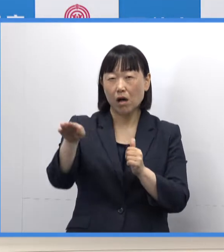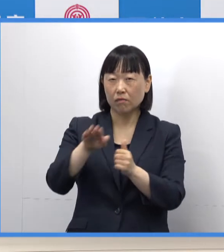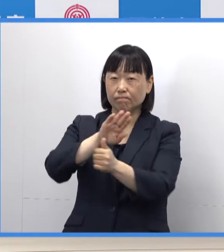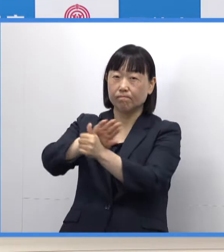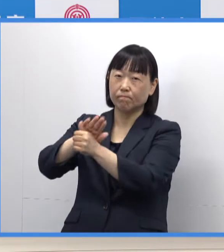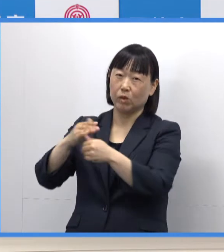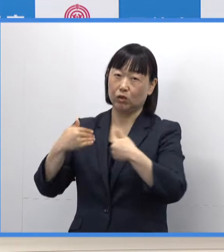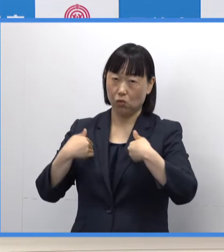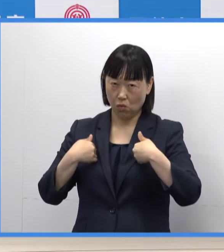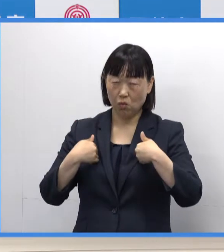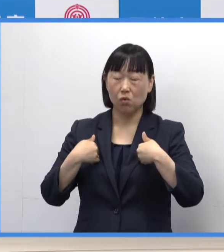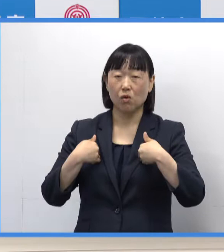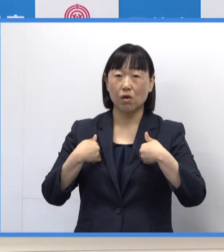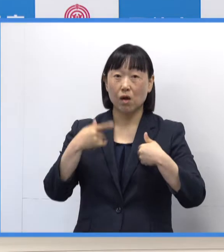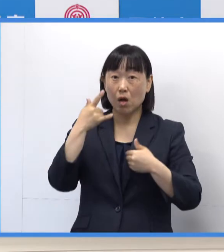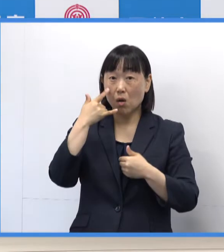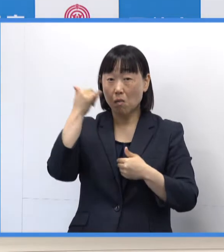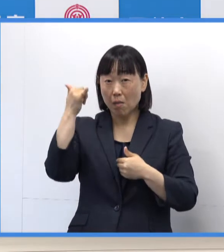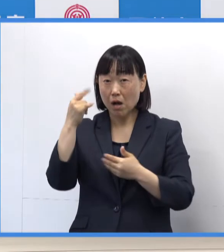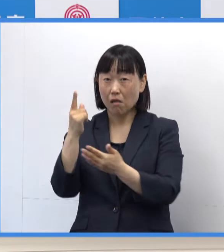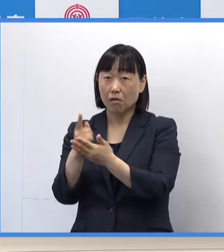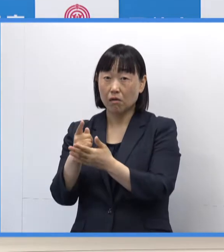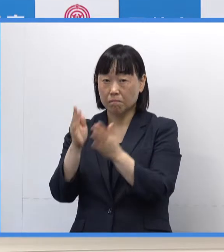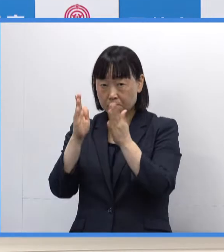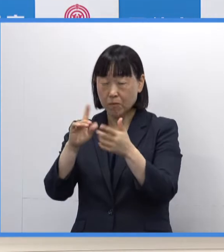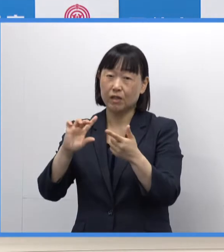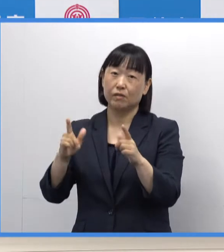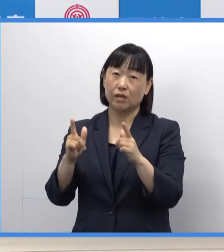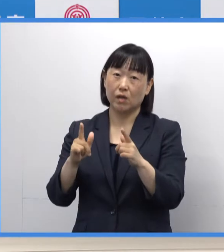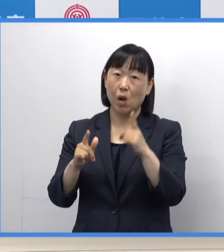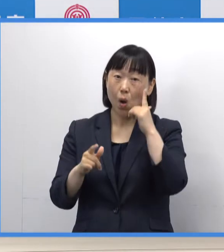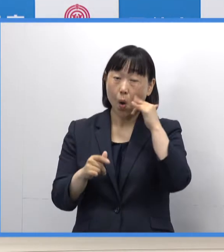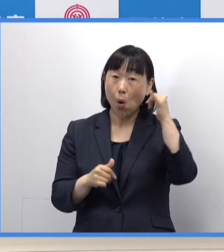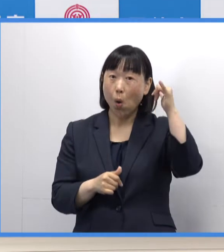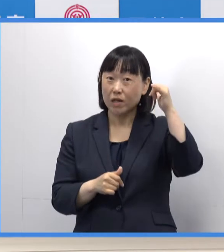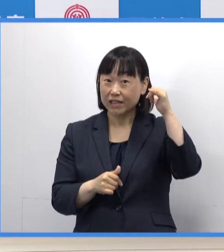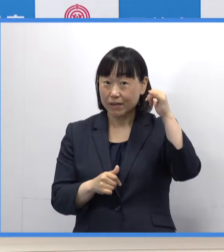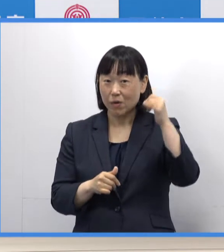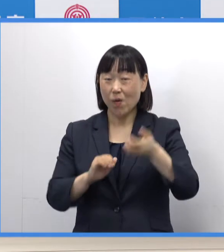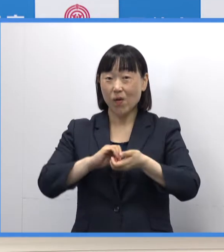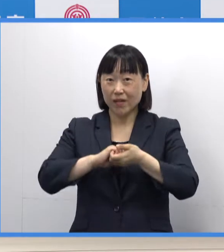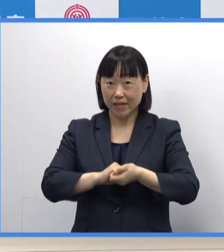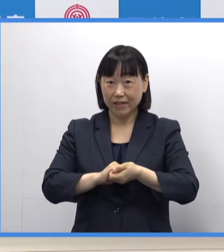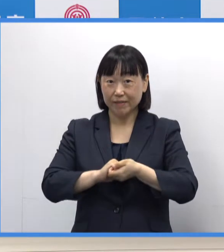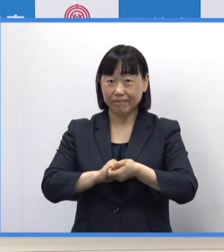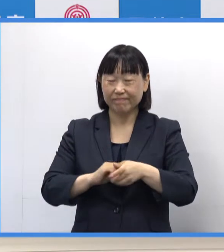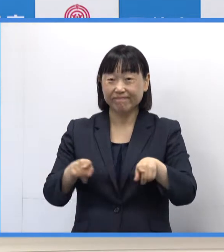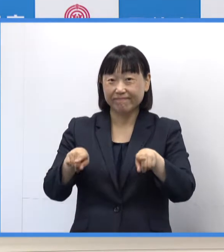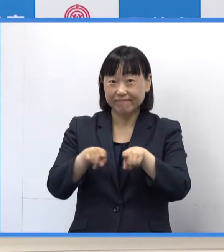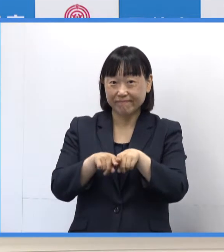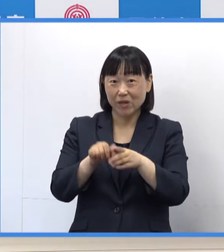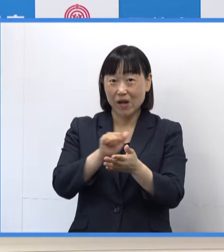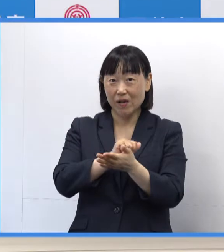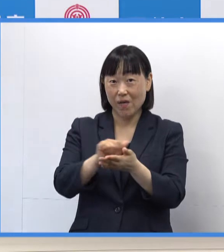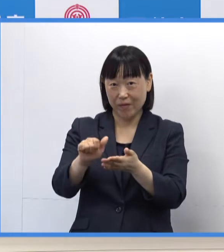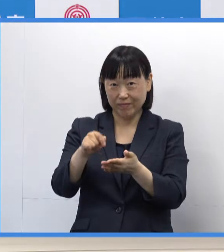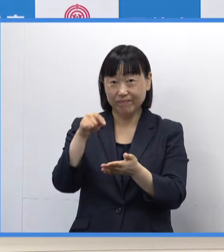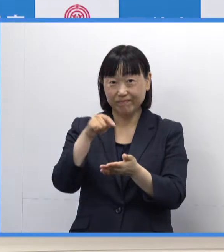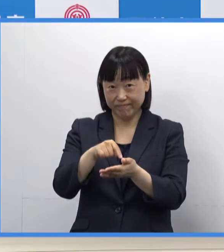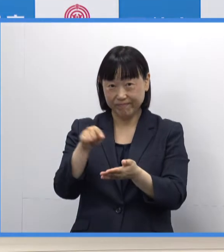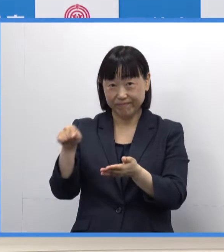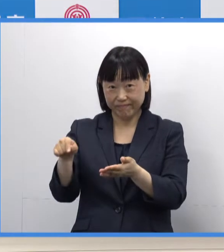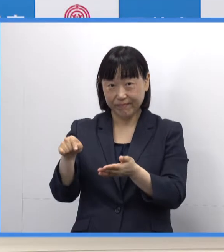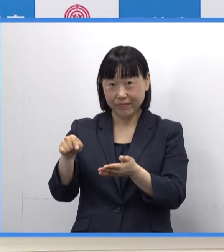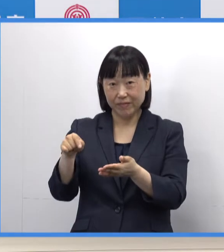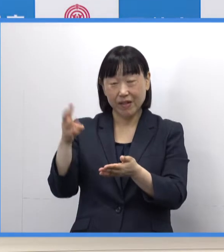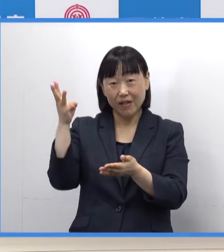支えが必要です。パパママだけではなく、おじいちゃんおばあちゃんもぜひご一緒にご登録いただき、子育